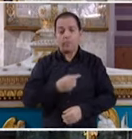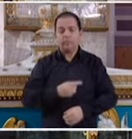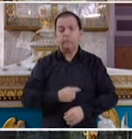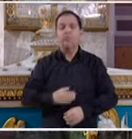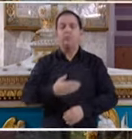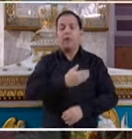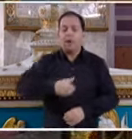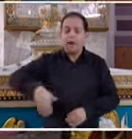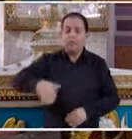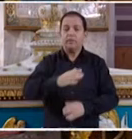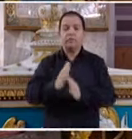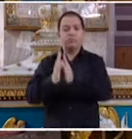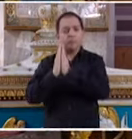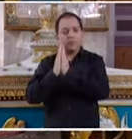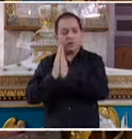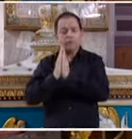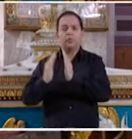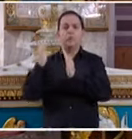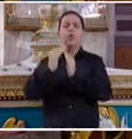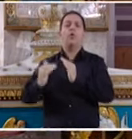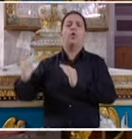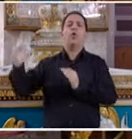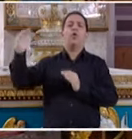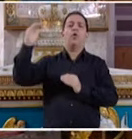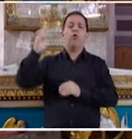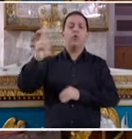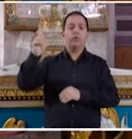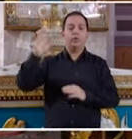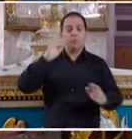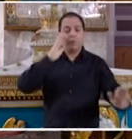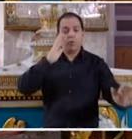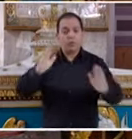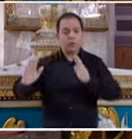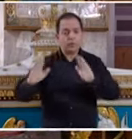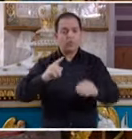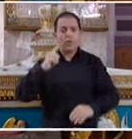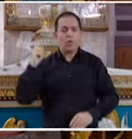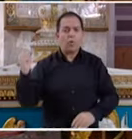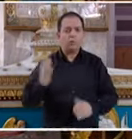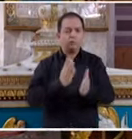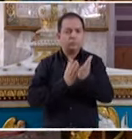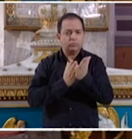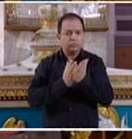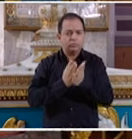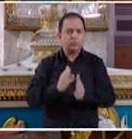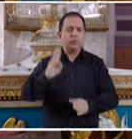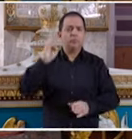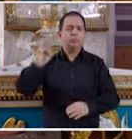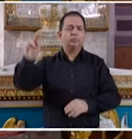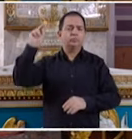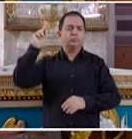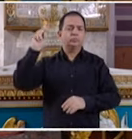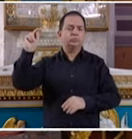ελέησον. Υπέρ των και ορθοδόξων χριστιανών,